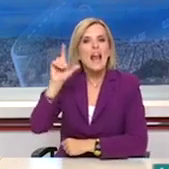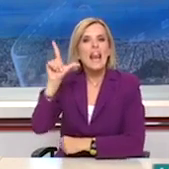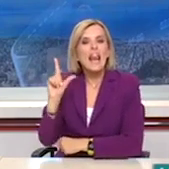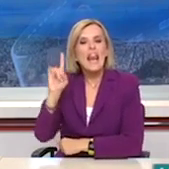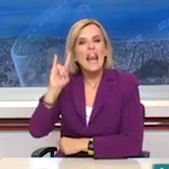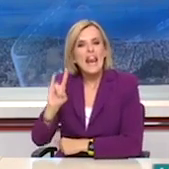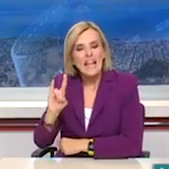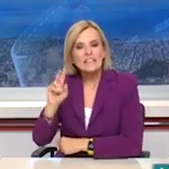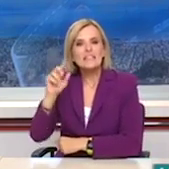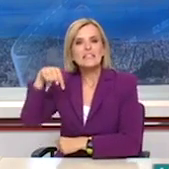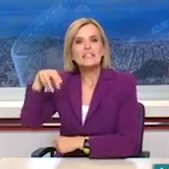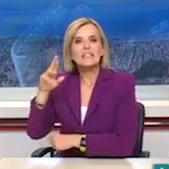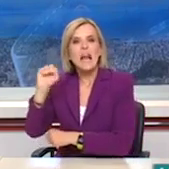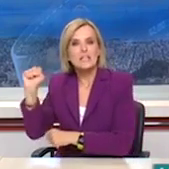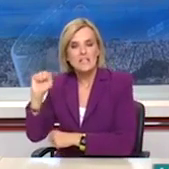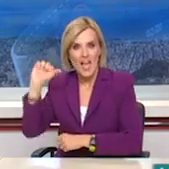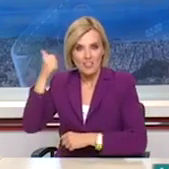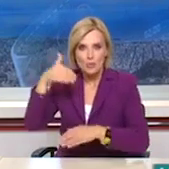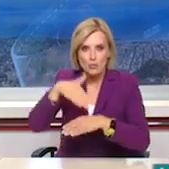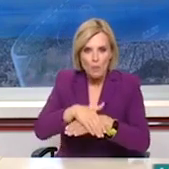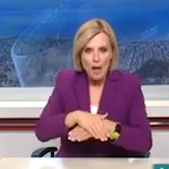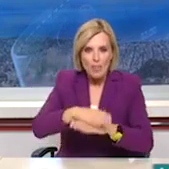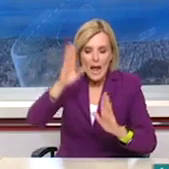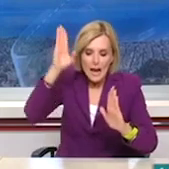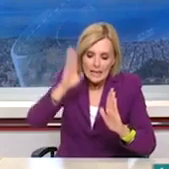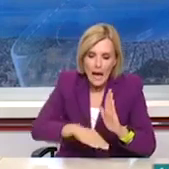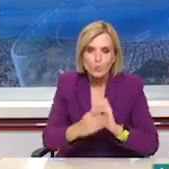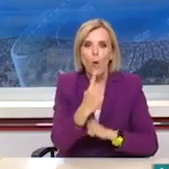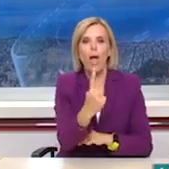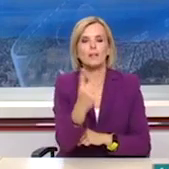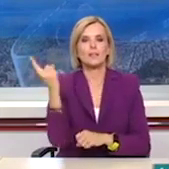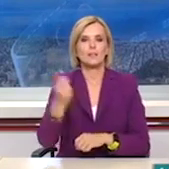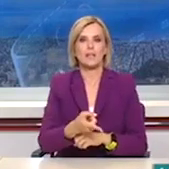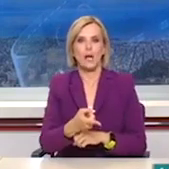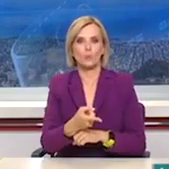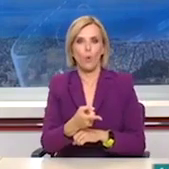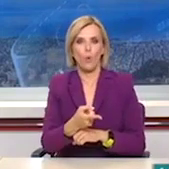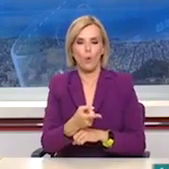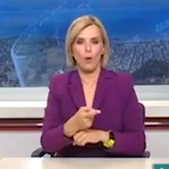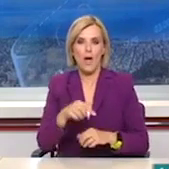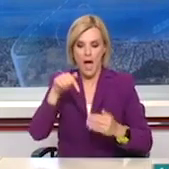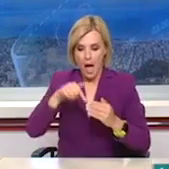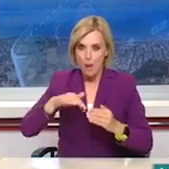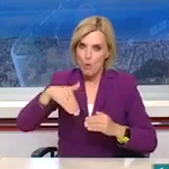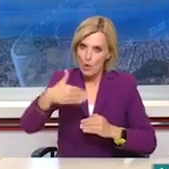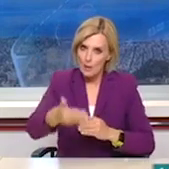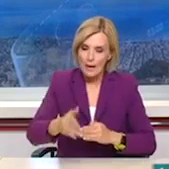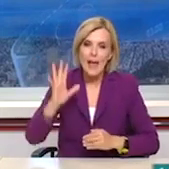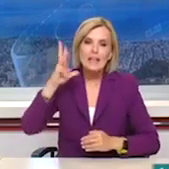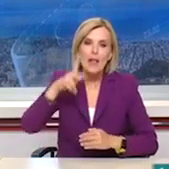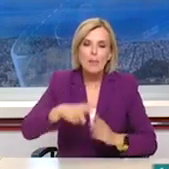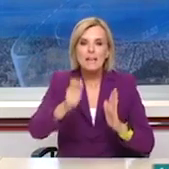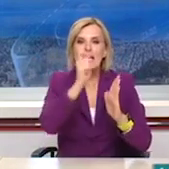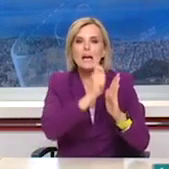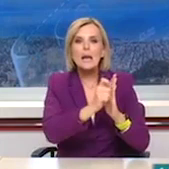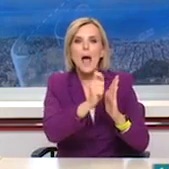ρο ήταν χθες το βράδυ 0,33, πολύ κάτω από το 1. Πλέον θα έχουμε καθημερινή γραπτή αναφορά στις